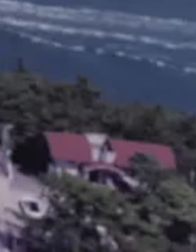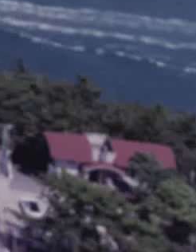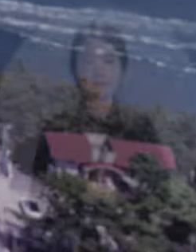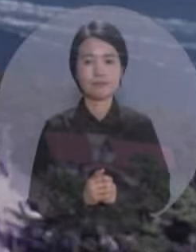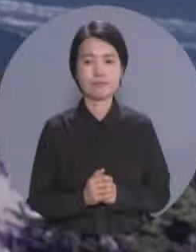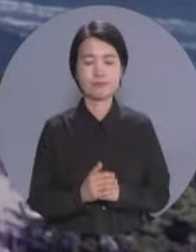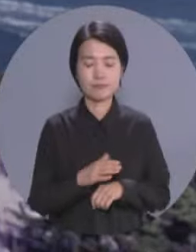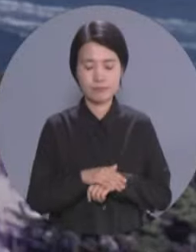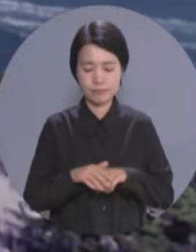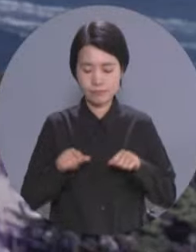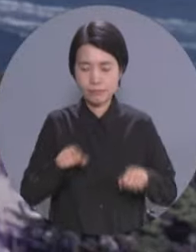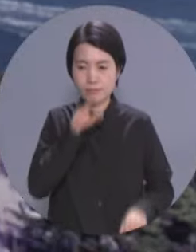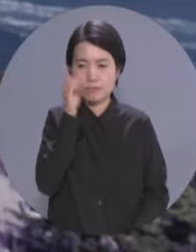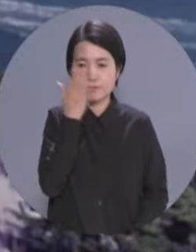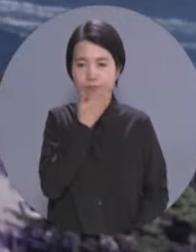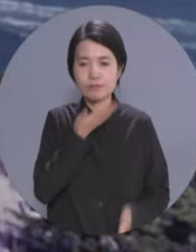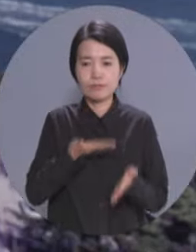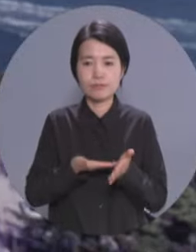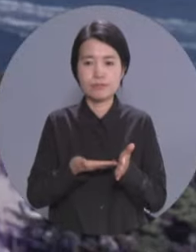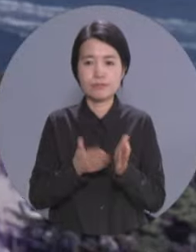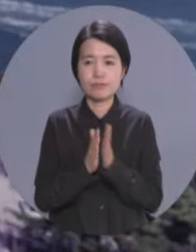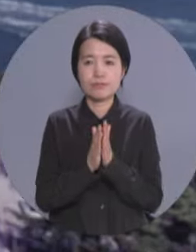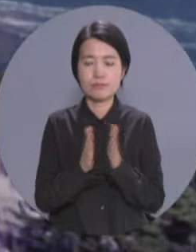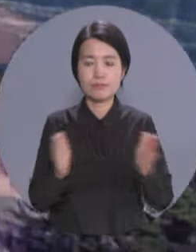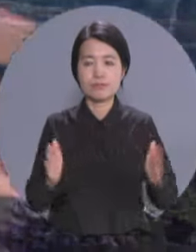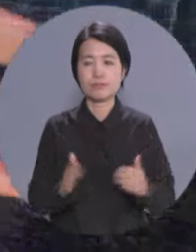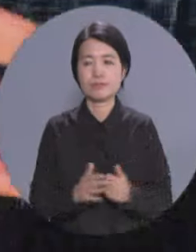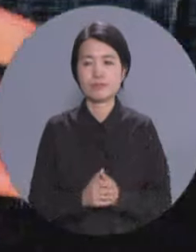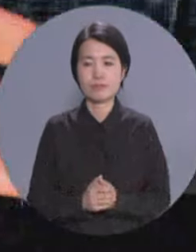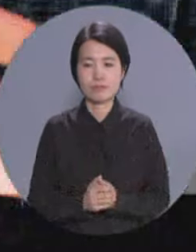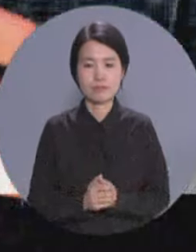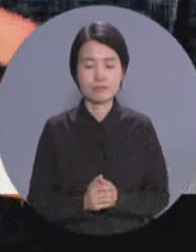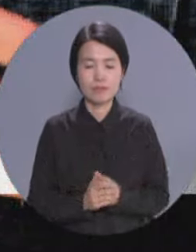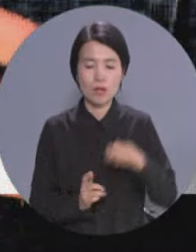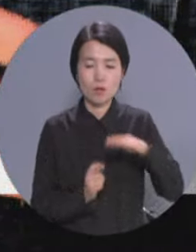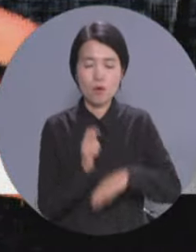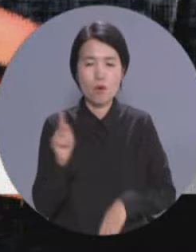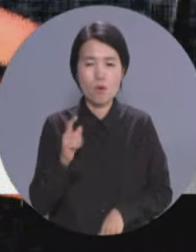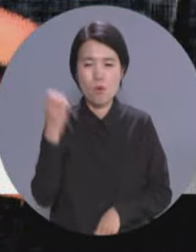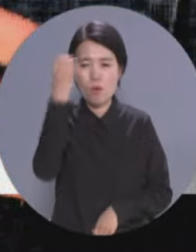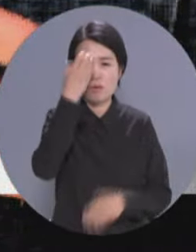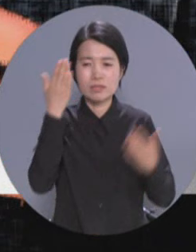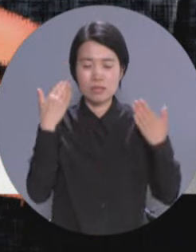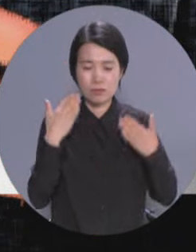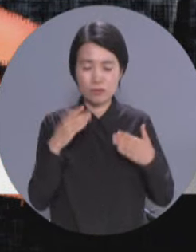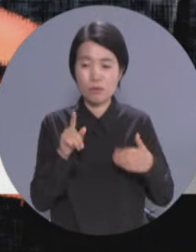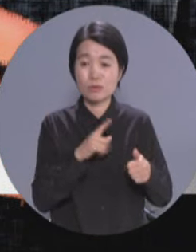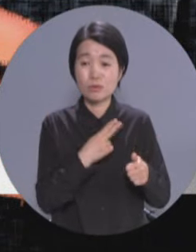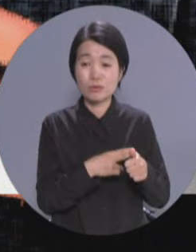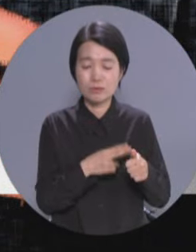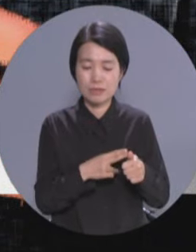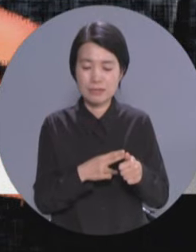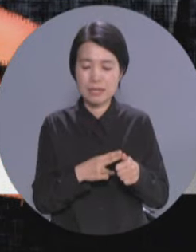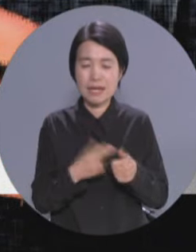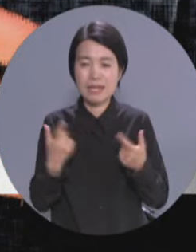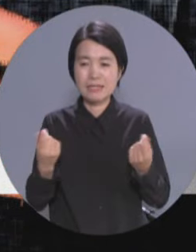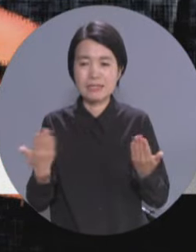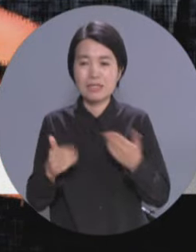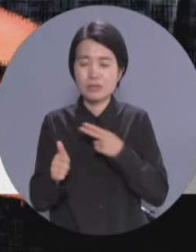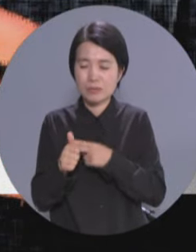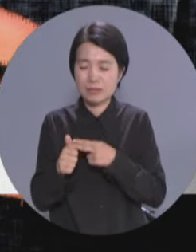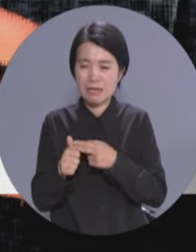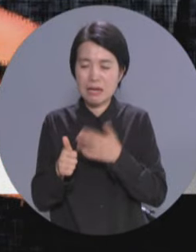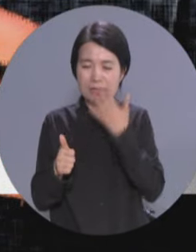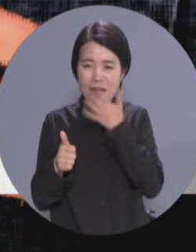여러분 안녕하십니까 여수 MBC 뉴스 데스크입니다 고흥의 한 고등학교에서 한 교사가 동료 교사들을 상대로